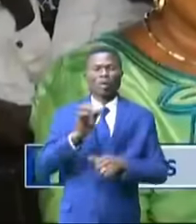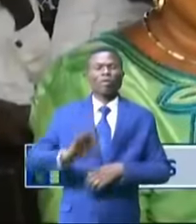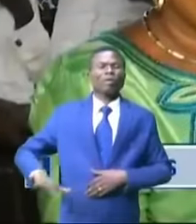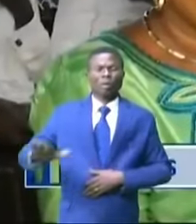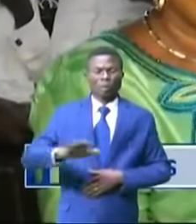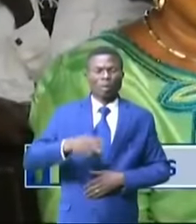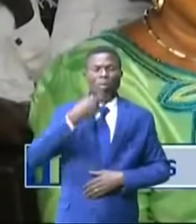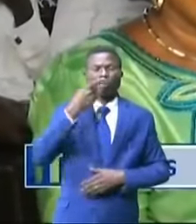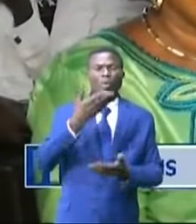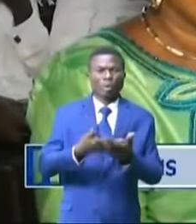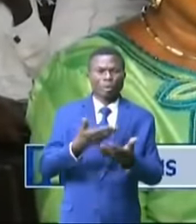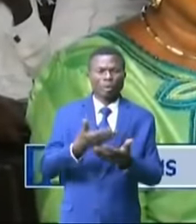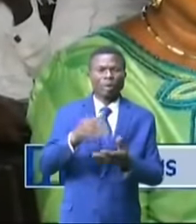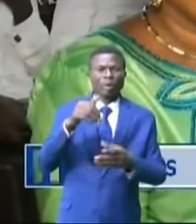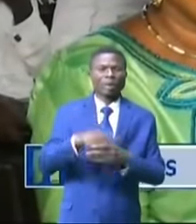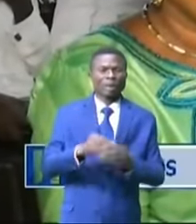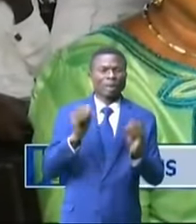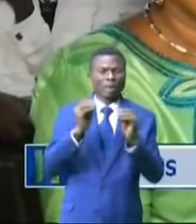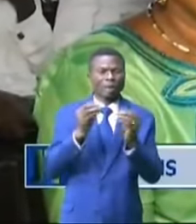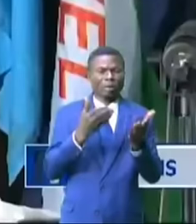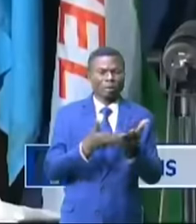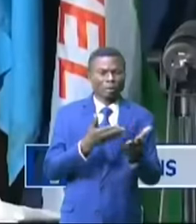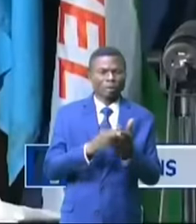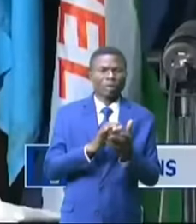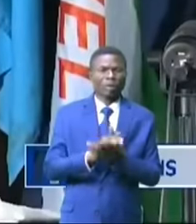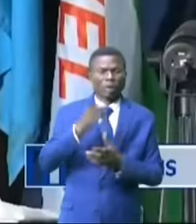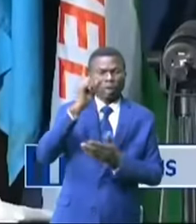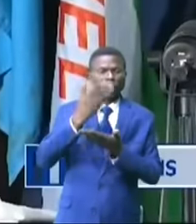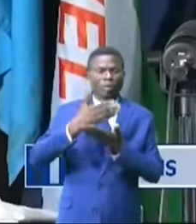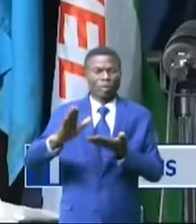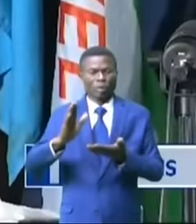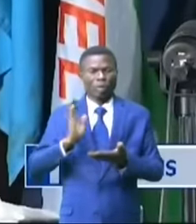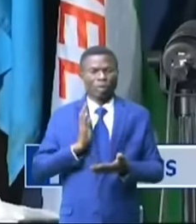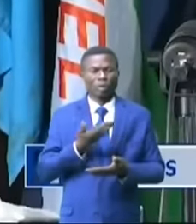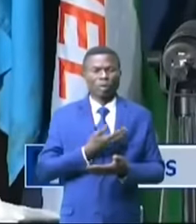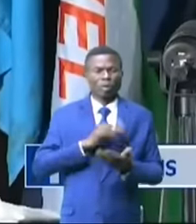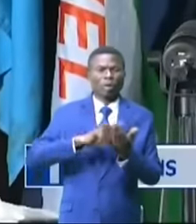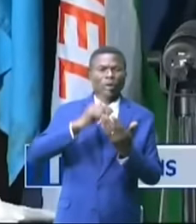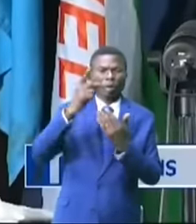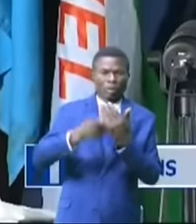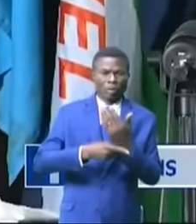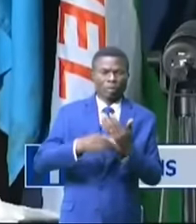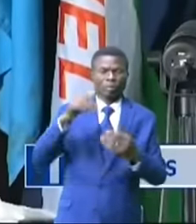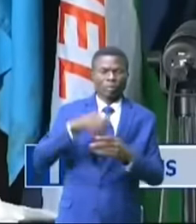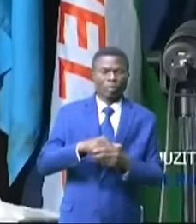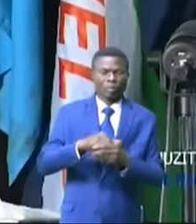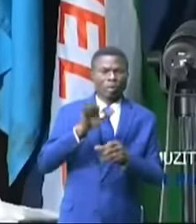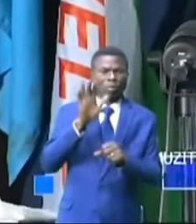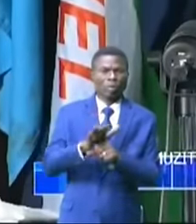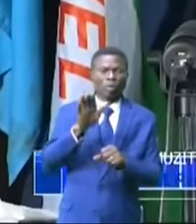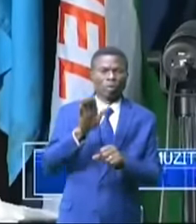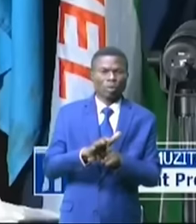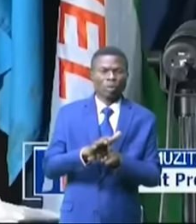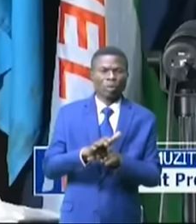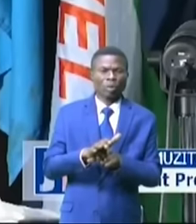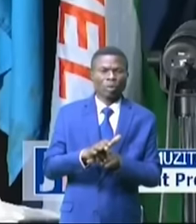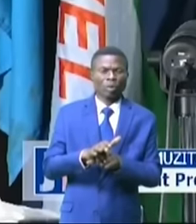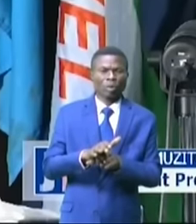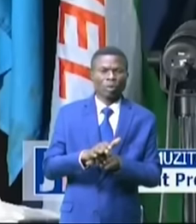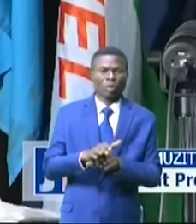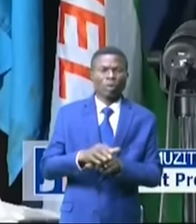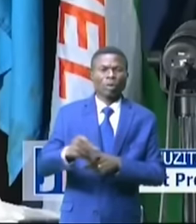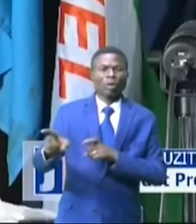été abordées au cours de cette rencontre. La première partie de notre programme, à travers les différents domaines